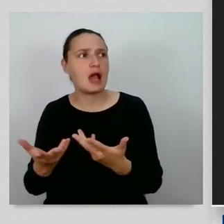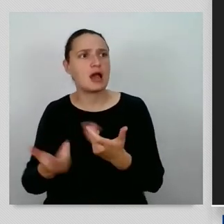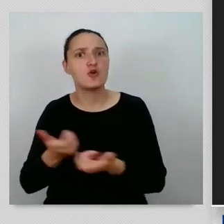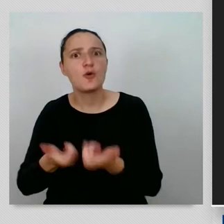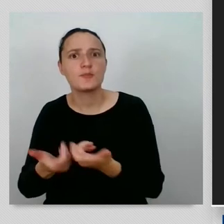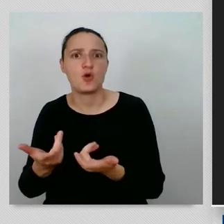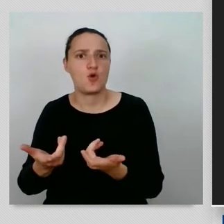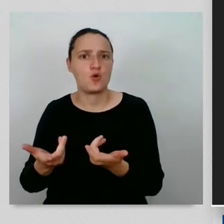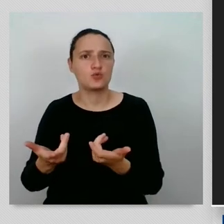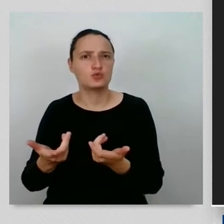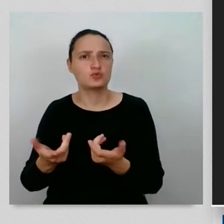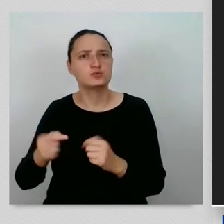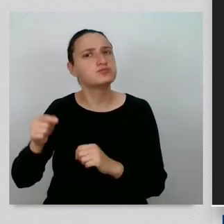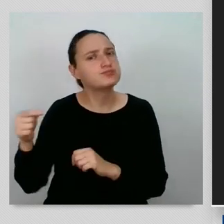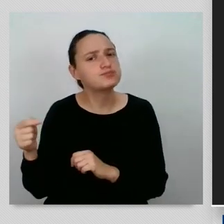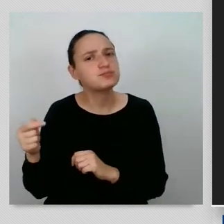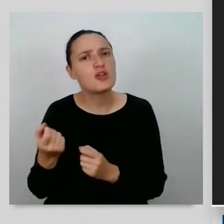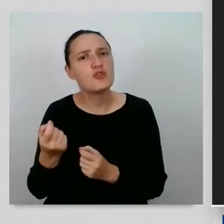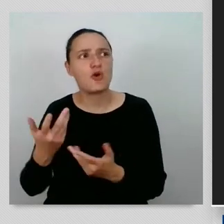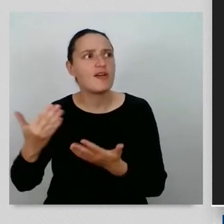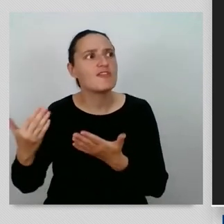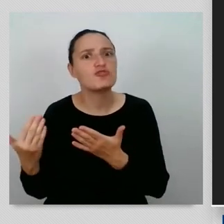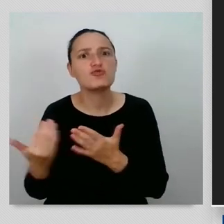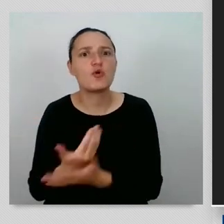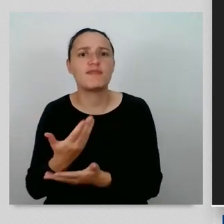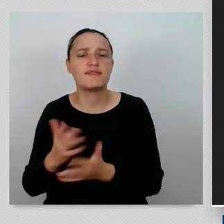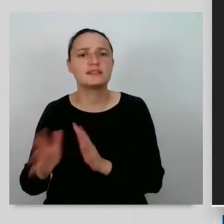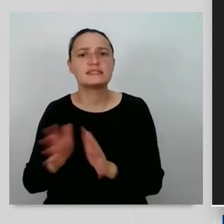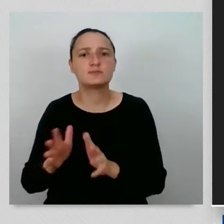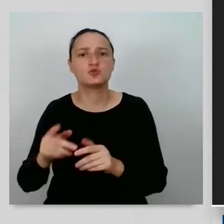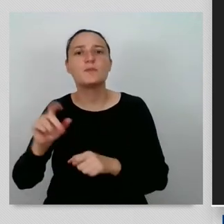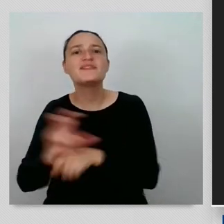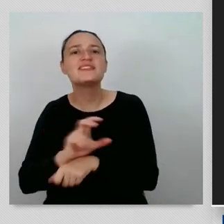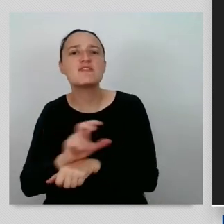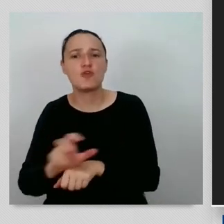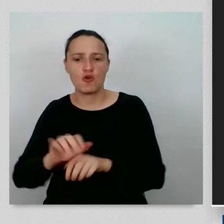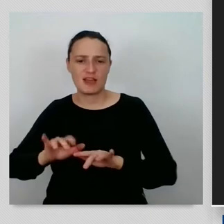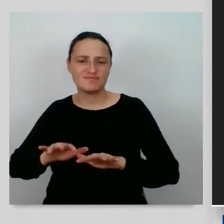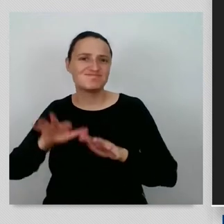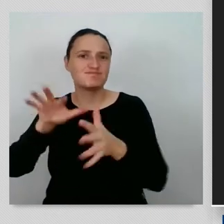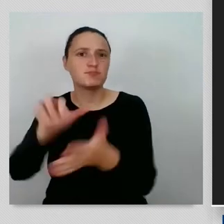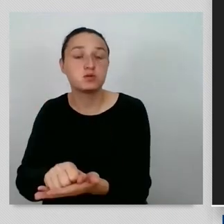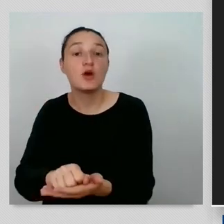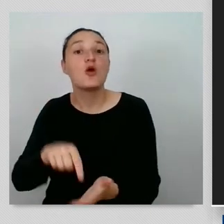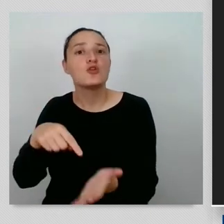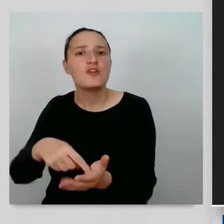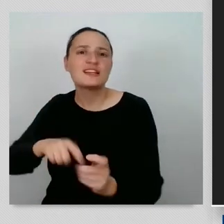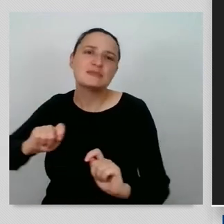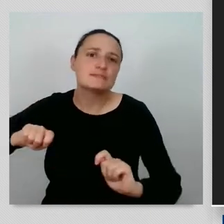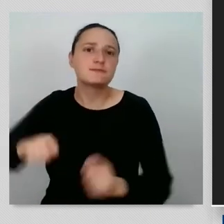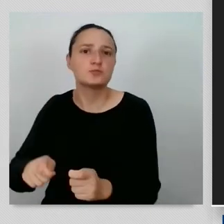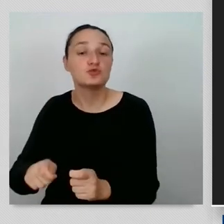nazwałam właśnie, która ma znamiona nowej kolonizacji technologicznej. I to też jest bardzo trudny, niebagatelny